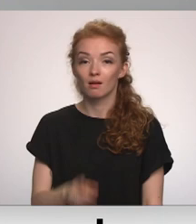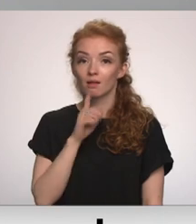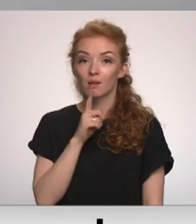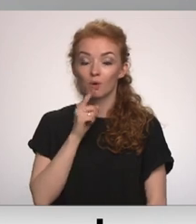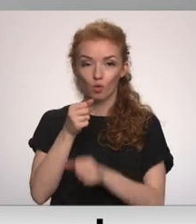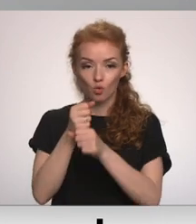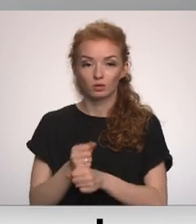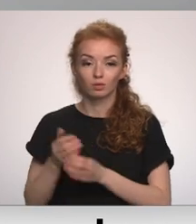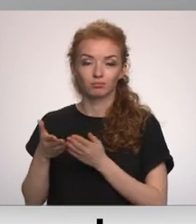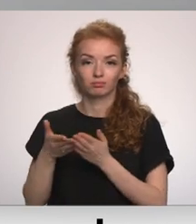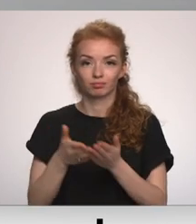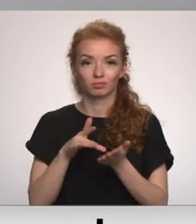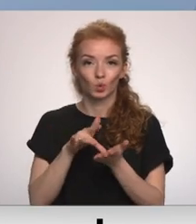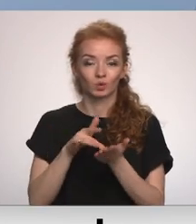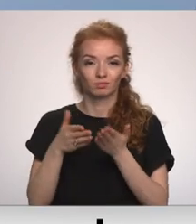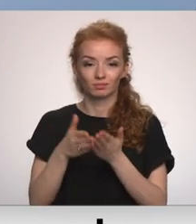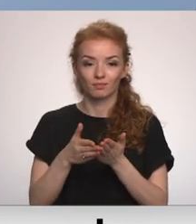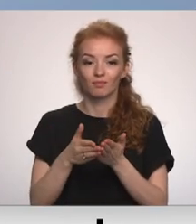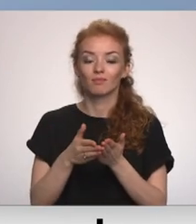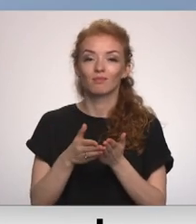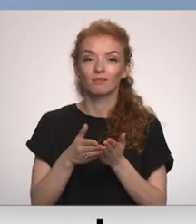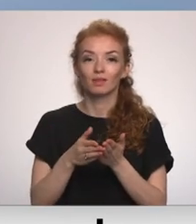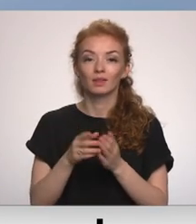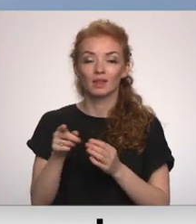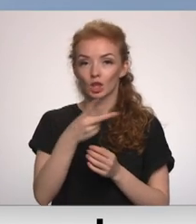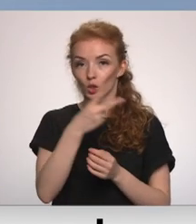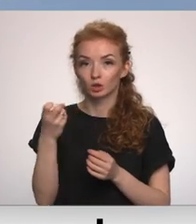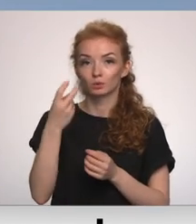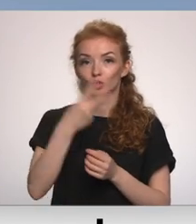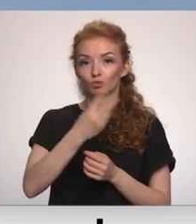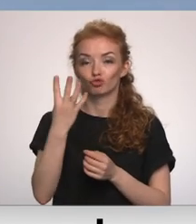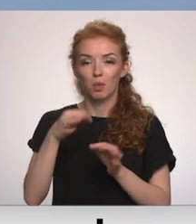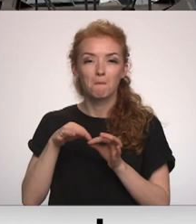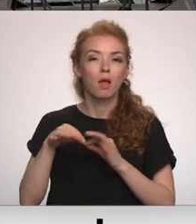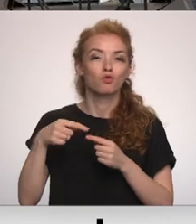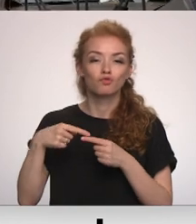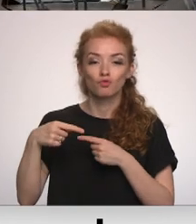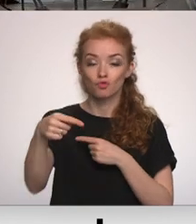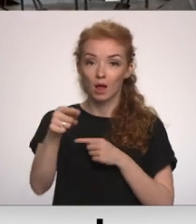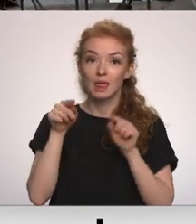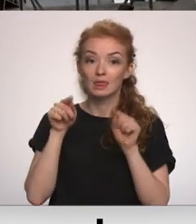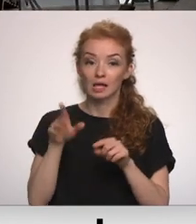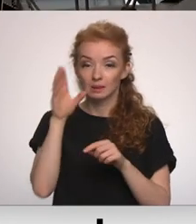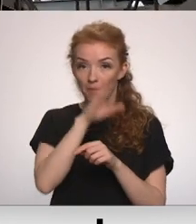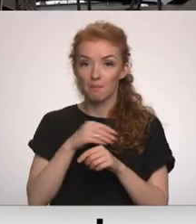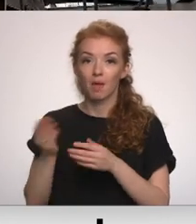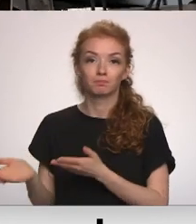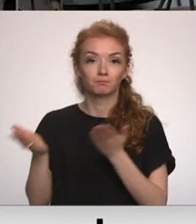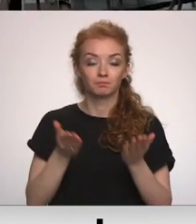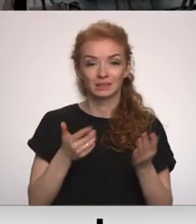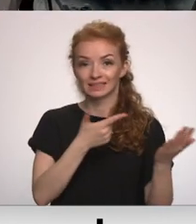Liepājas ostā ienākušais kruīzu kuģis Seven Seas Splendor ir 224 metrus garš. Lai gan tas spēja uzņemt vairāk